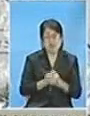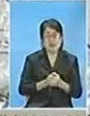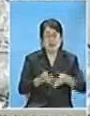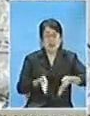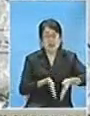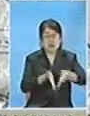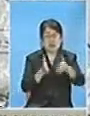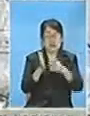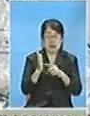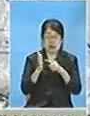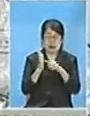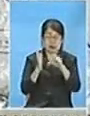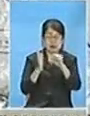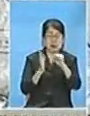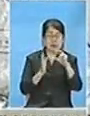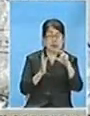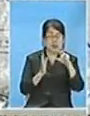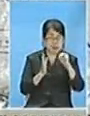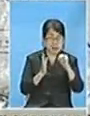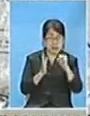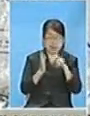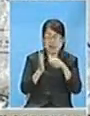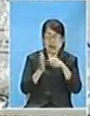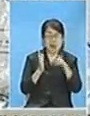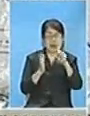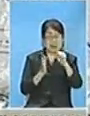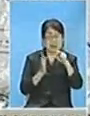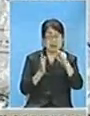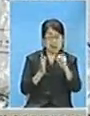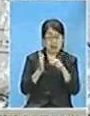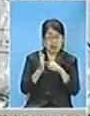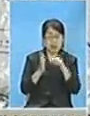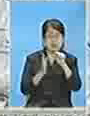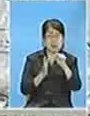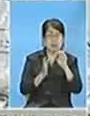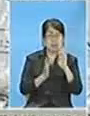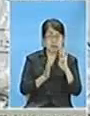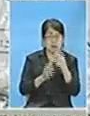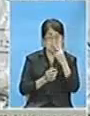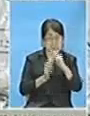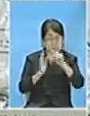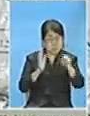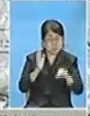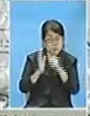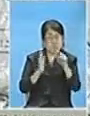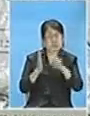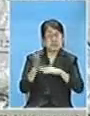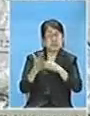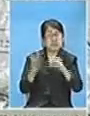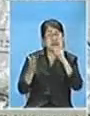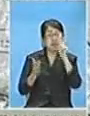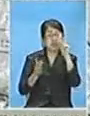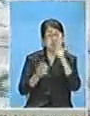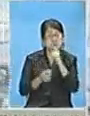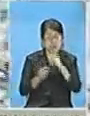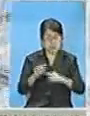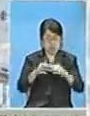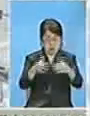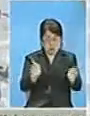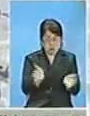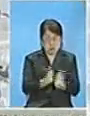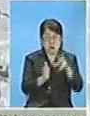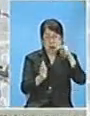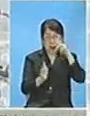ที่ทั้งหมดนี่คือถนนพระราม9สิ่งที่ท่านเห็นเป็นวงกลมสีเขียวนี่คือบ่อสูบน้ำซึ่งตามวางไว้ตามจุดพื้นที่